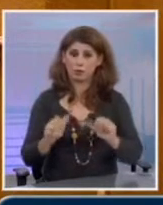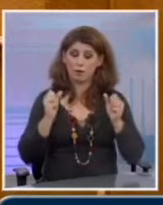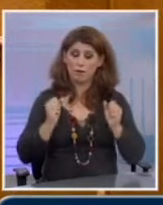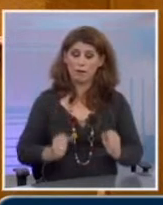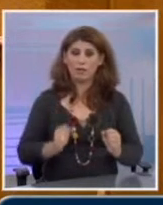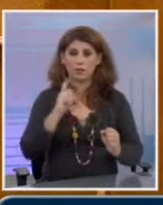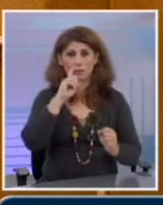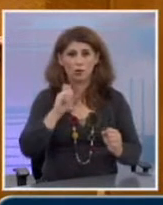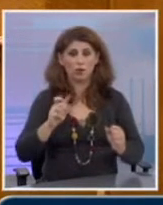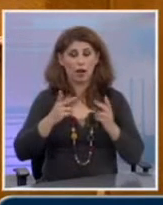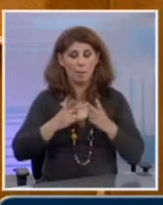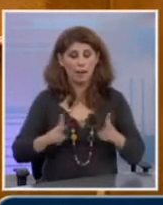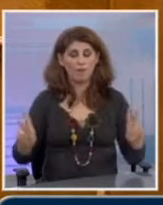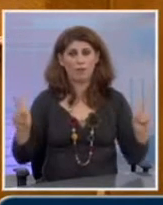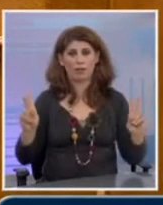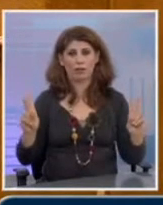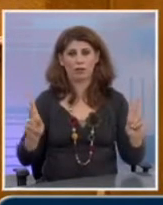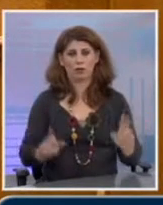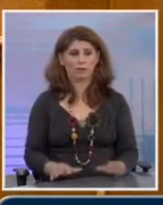υποχρέωση απελευθέρωσης